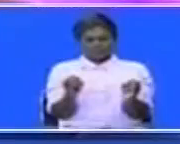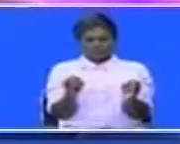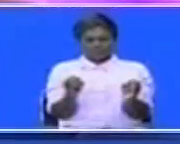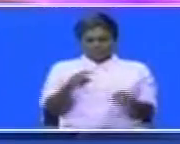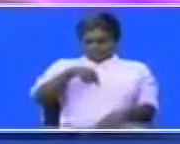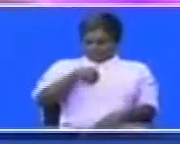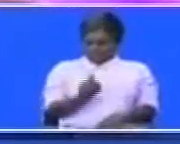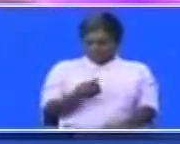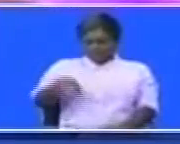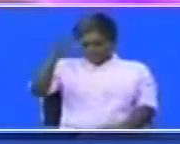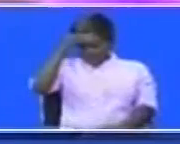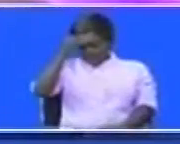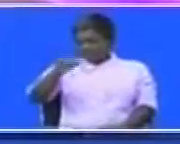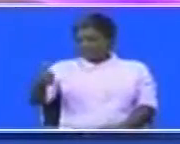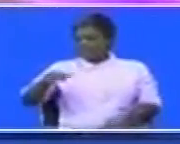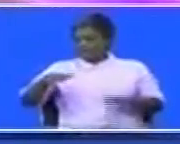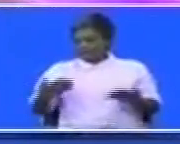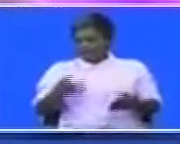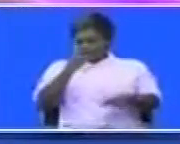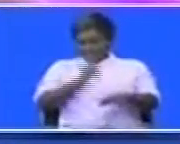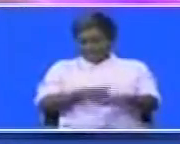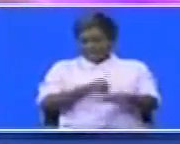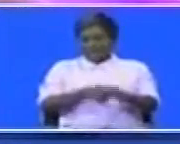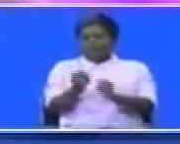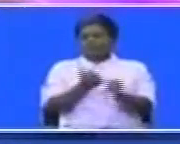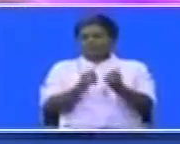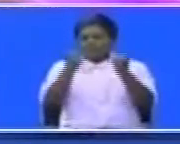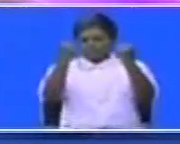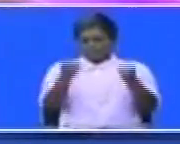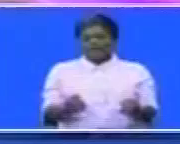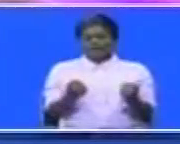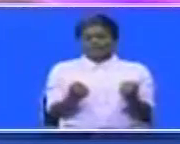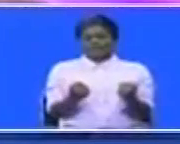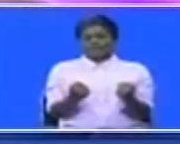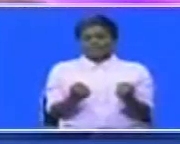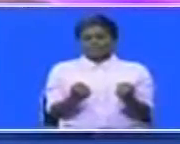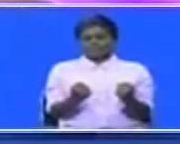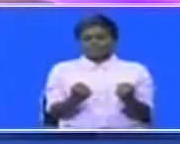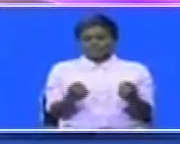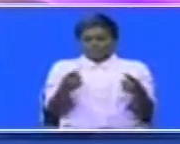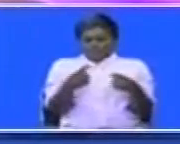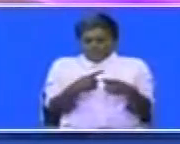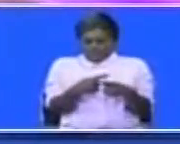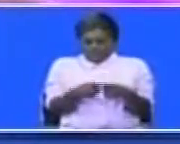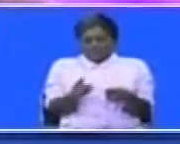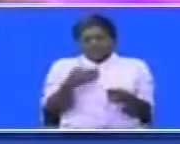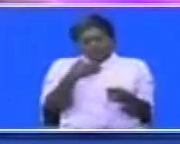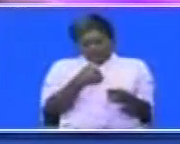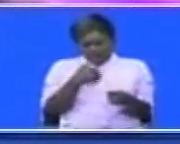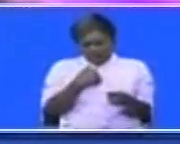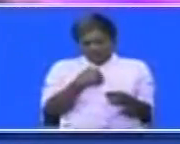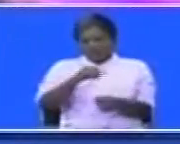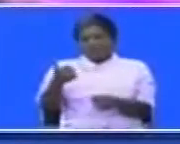So for me to learn about other tracks is during the race meetings will be difficult to cope with as well. But I may have a chance. Let's